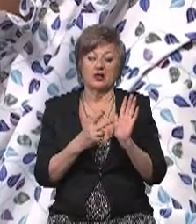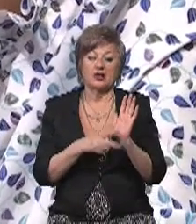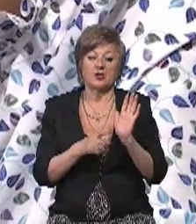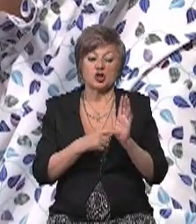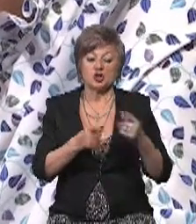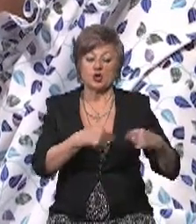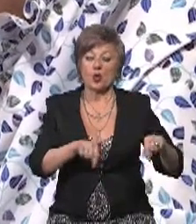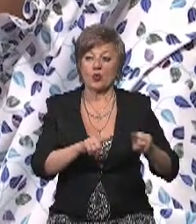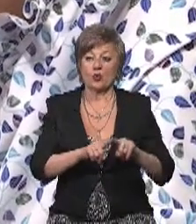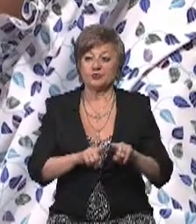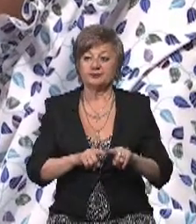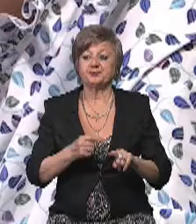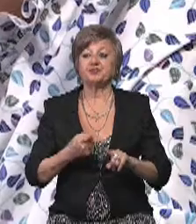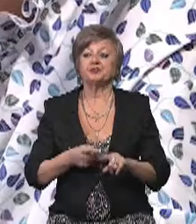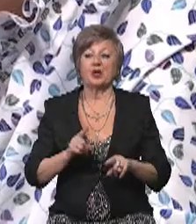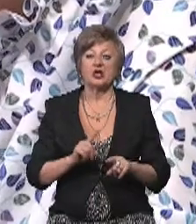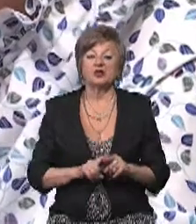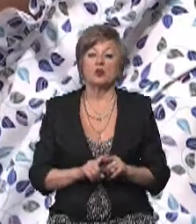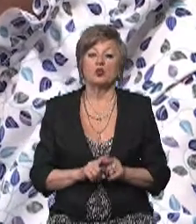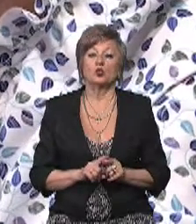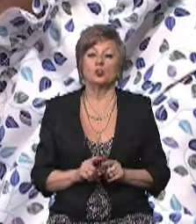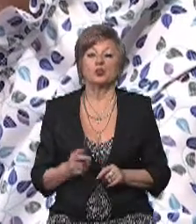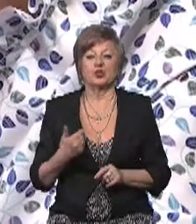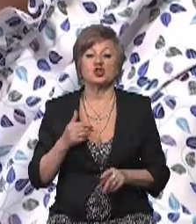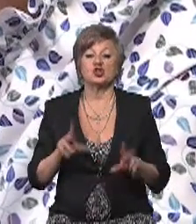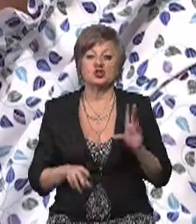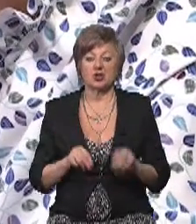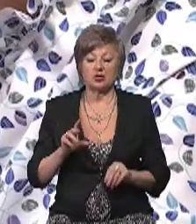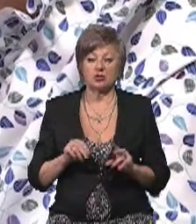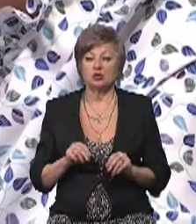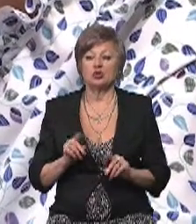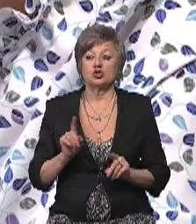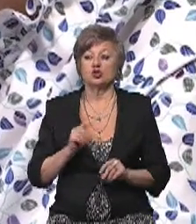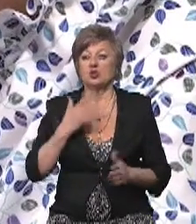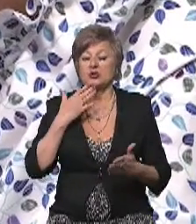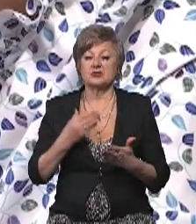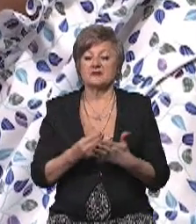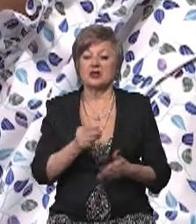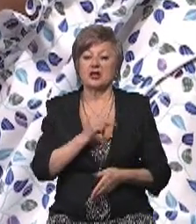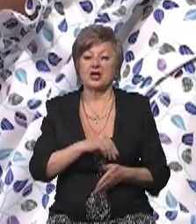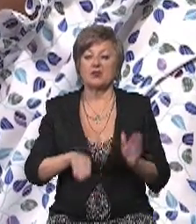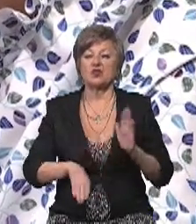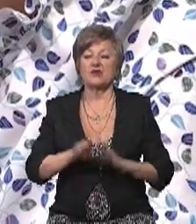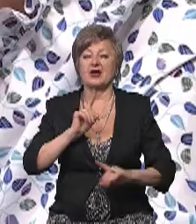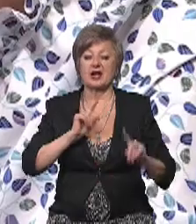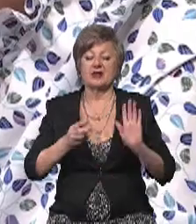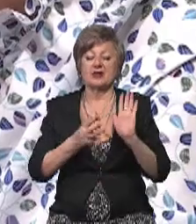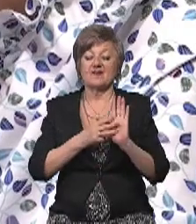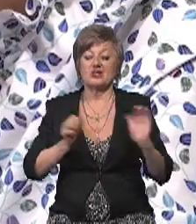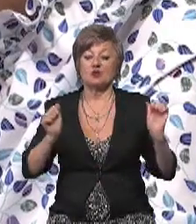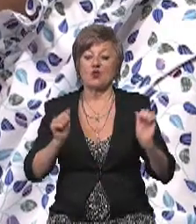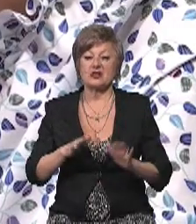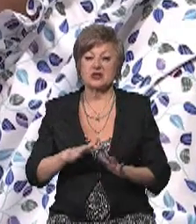був найбільш сильним кандидатом. Тому я вважаю, що своєю роботою в Верховній Раді 8-го